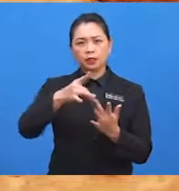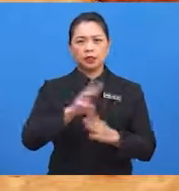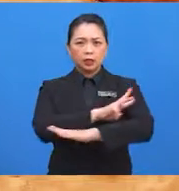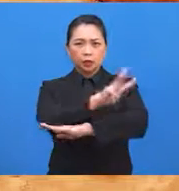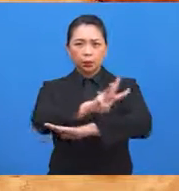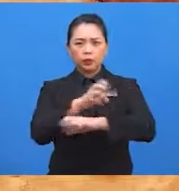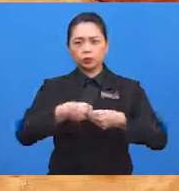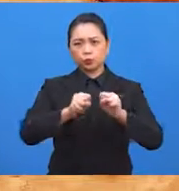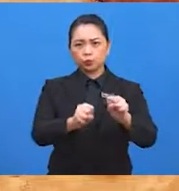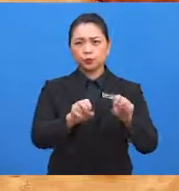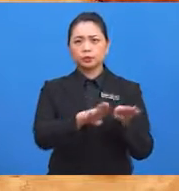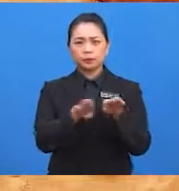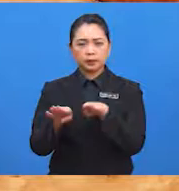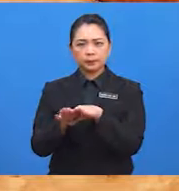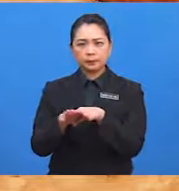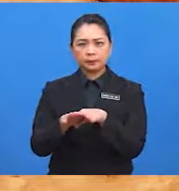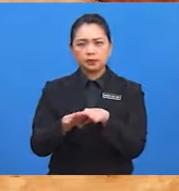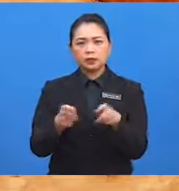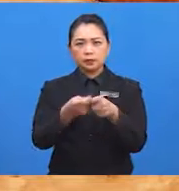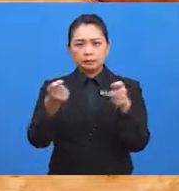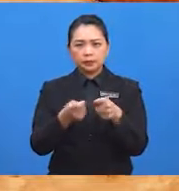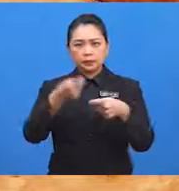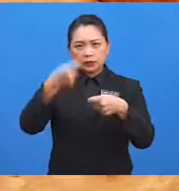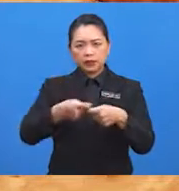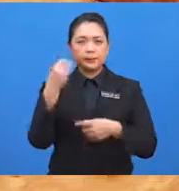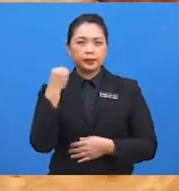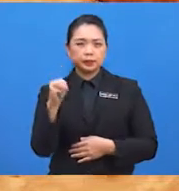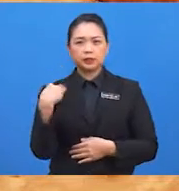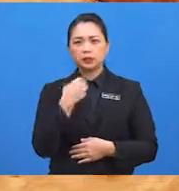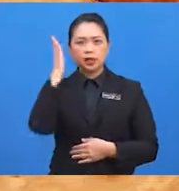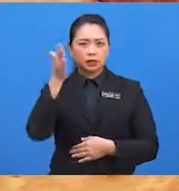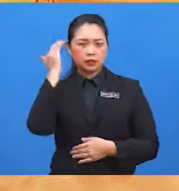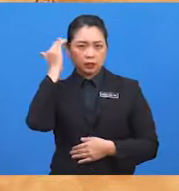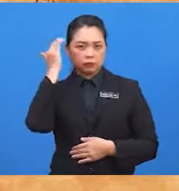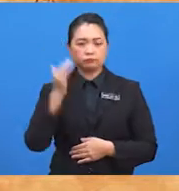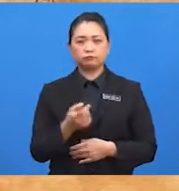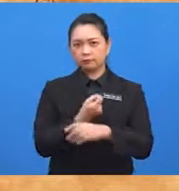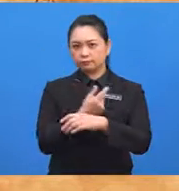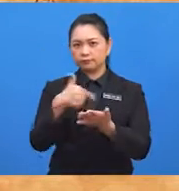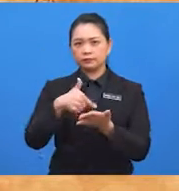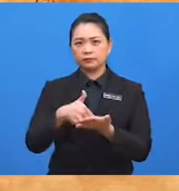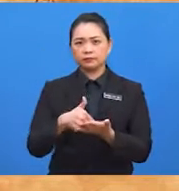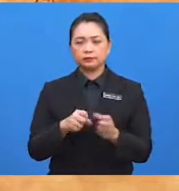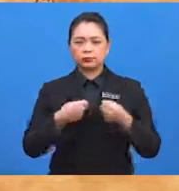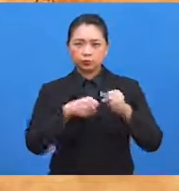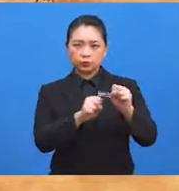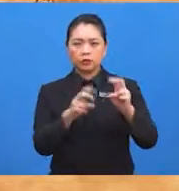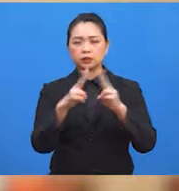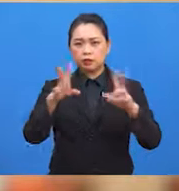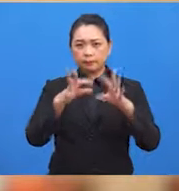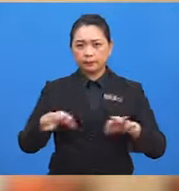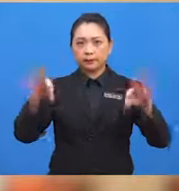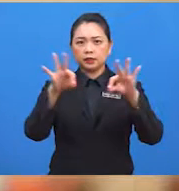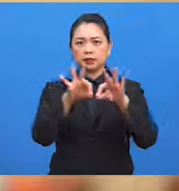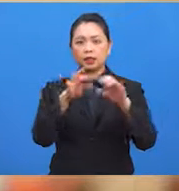sungai sebagai pertempatan tetap mereka? Kita akan tahu sebentar lagi. Sungai sangat penting